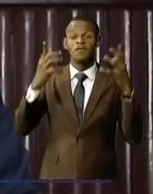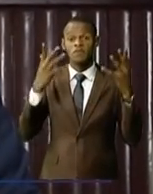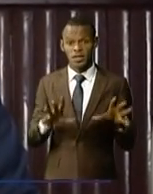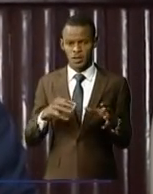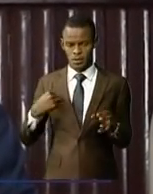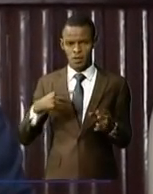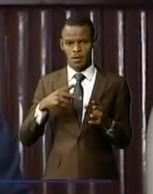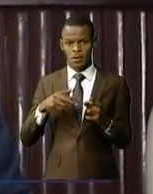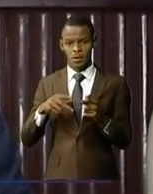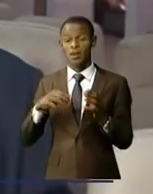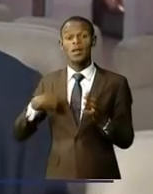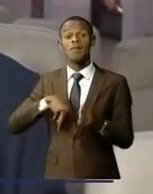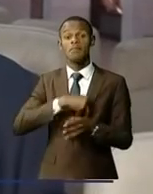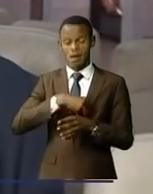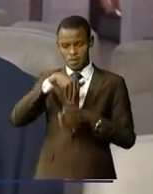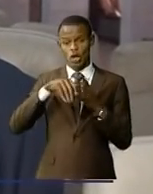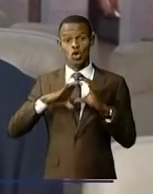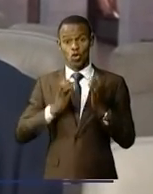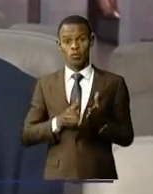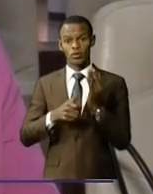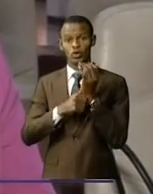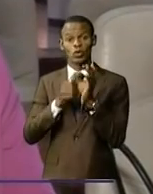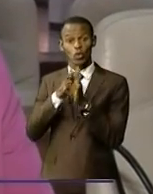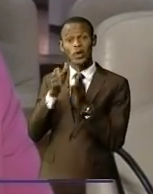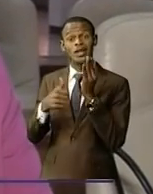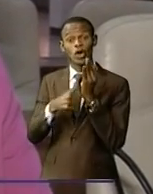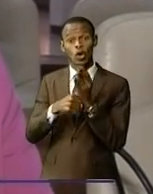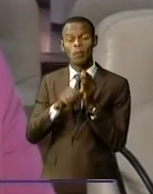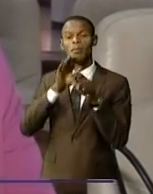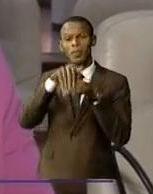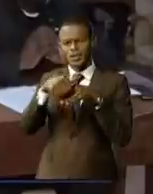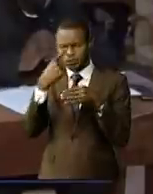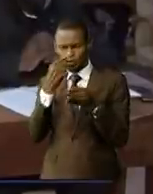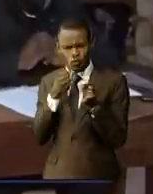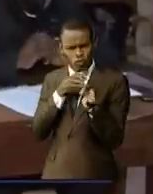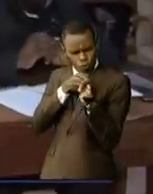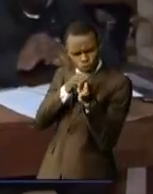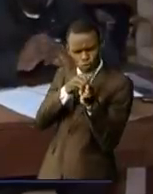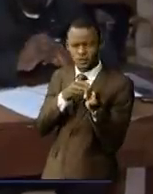de droits de l'homme ont participé à cette session pour assurer le suivi de la mise en œuvre des